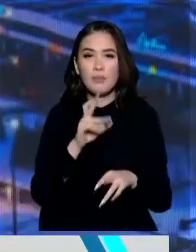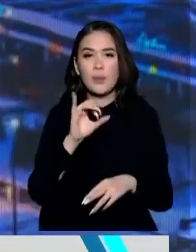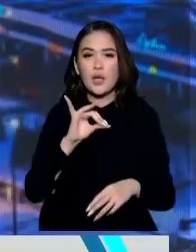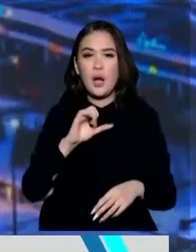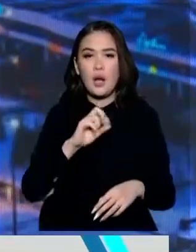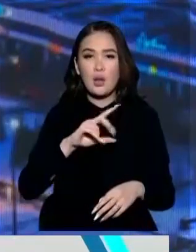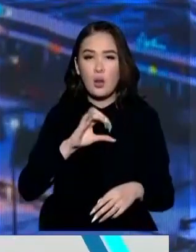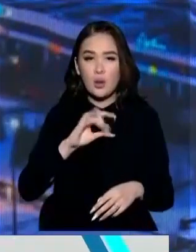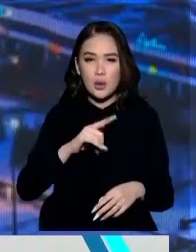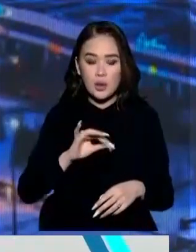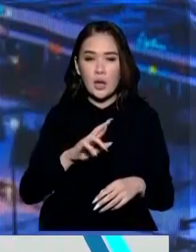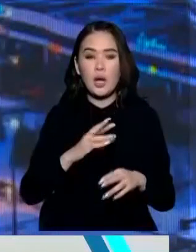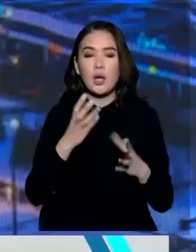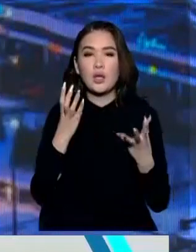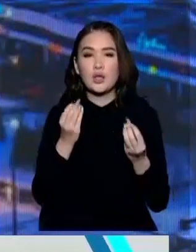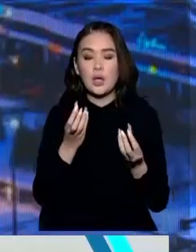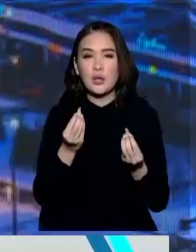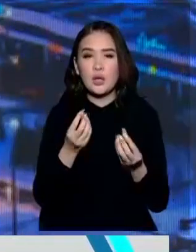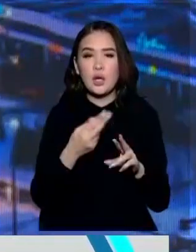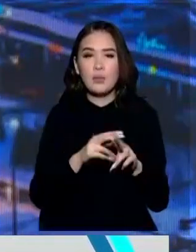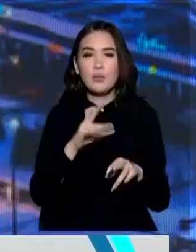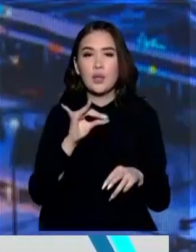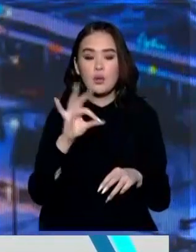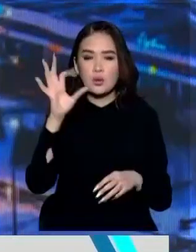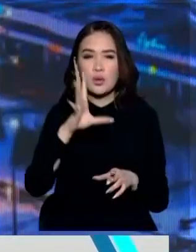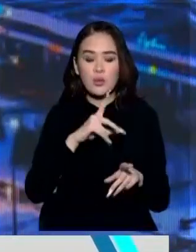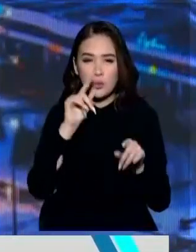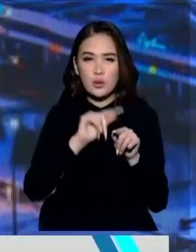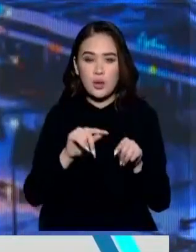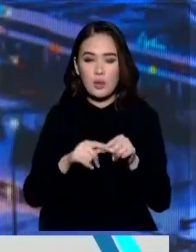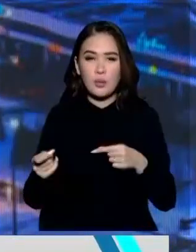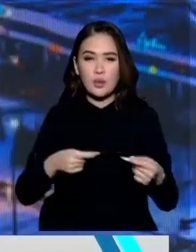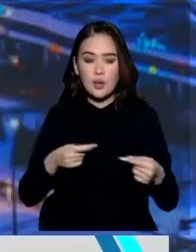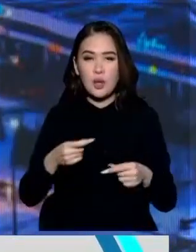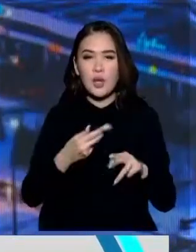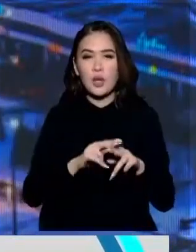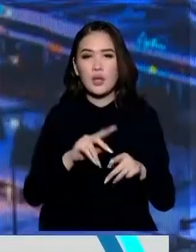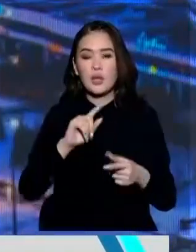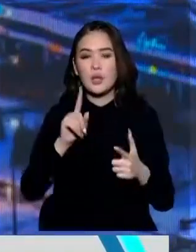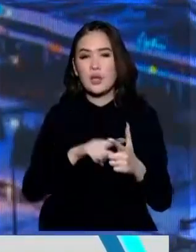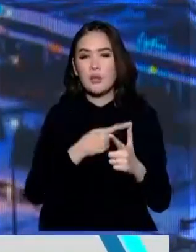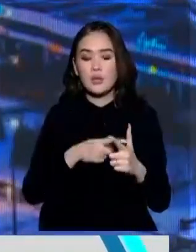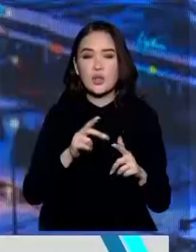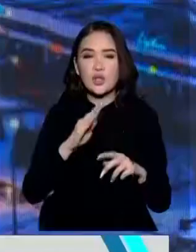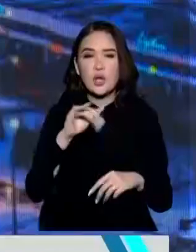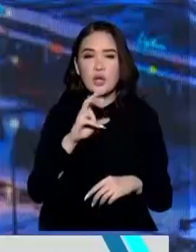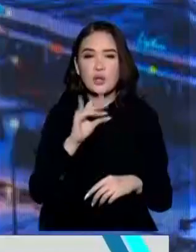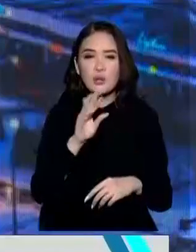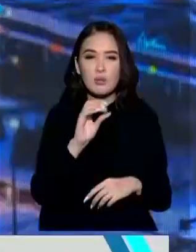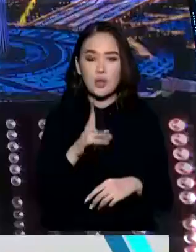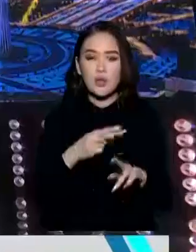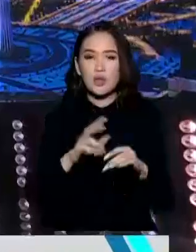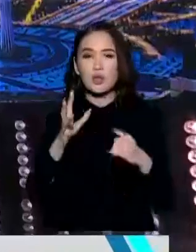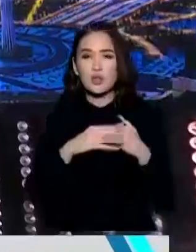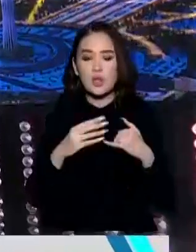биология және биотехнология лабораториясын басқарып отыр. Немесе Альпішев Жәнібек деген, ол менің өз